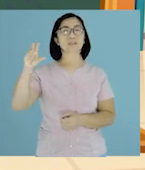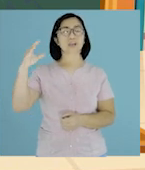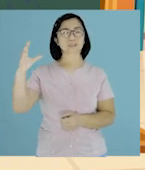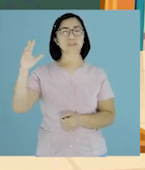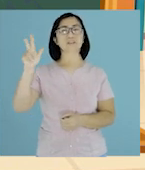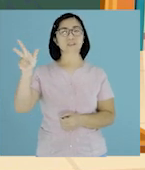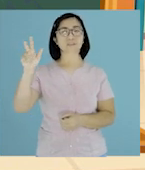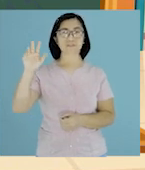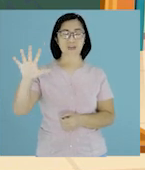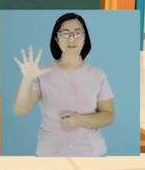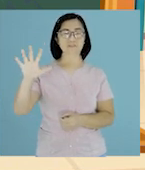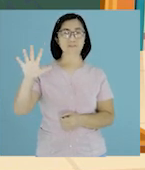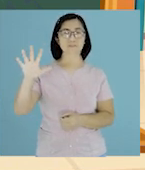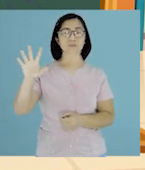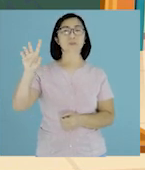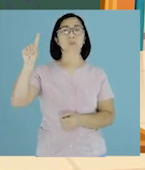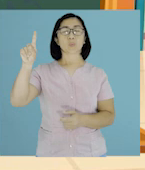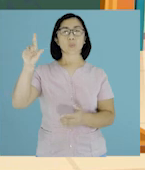335,